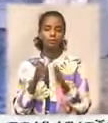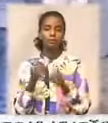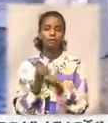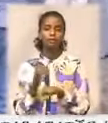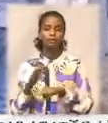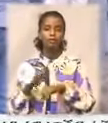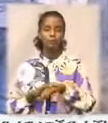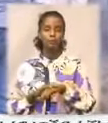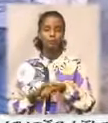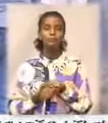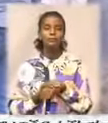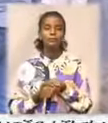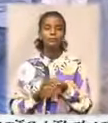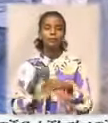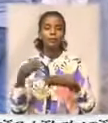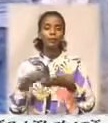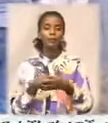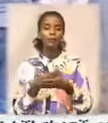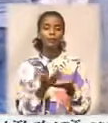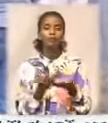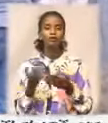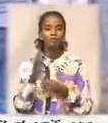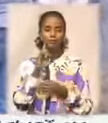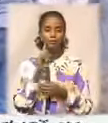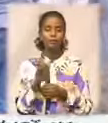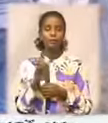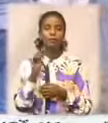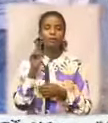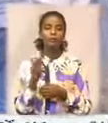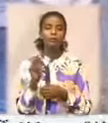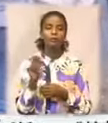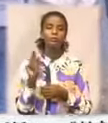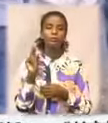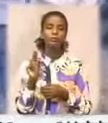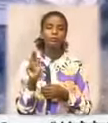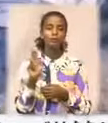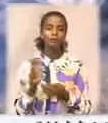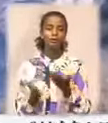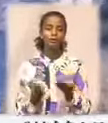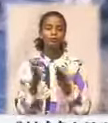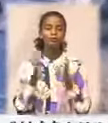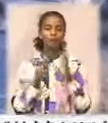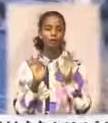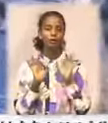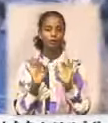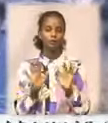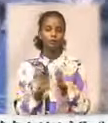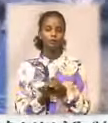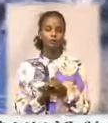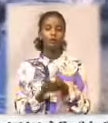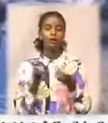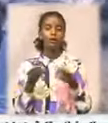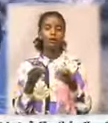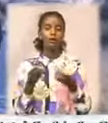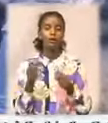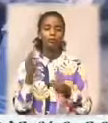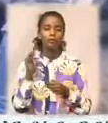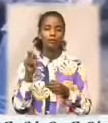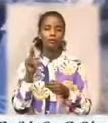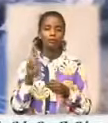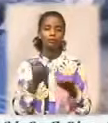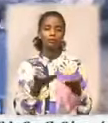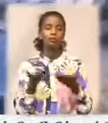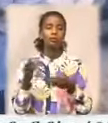ላይ የግብዓት አቅርቦት ነው። ከማዳበሪያ አንጻር ያንል ችግር የለብንም። የአፈር ማዳበሪያ